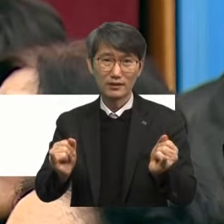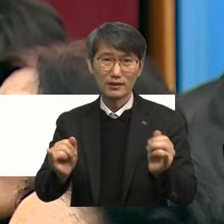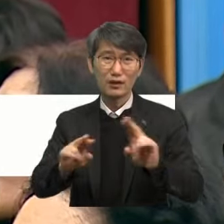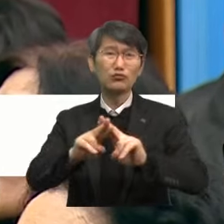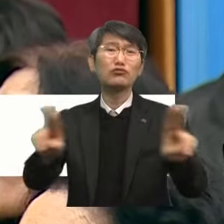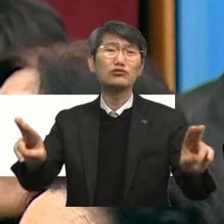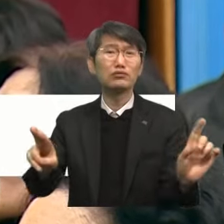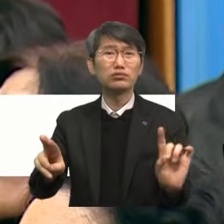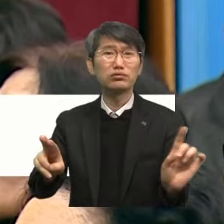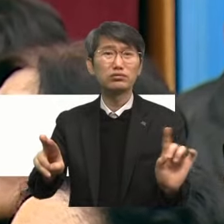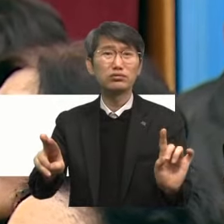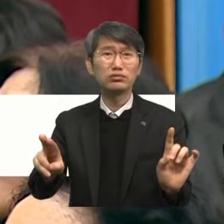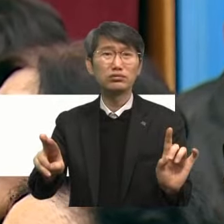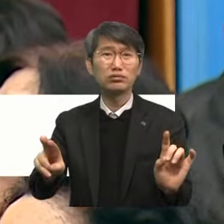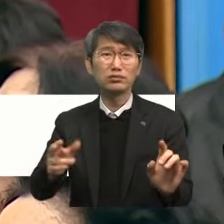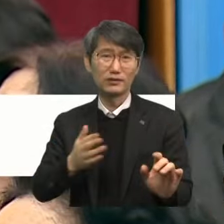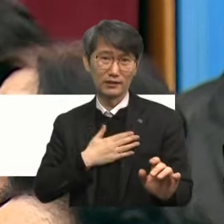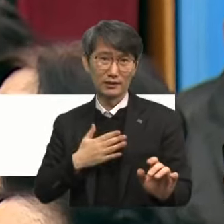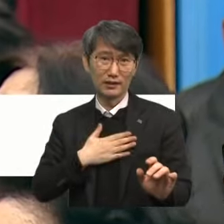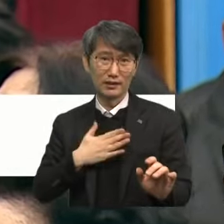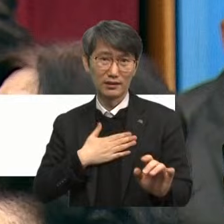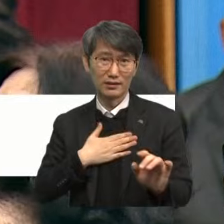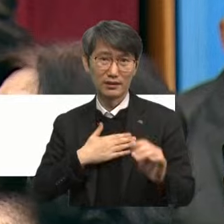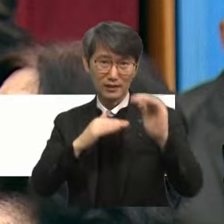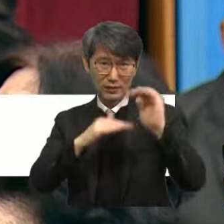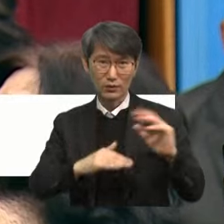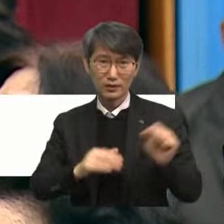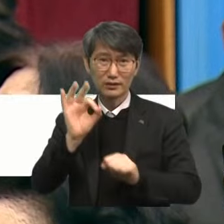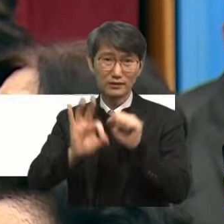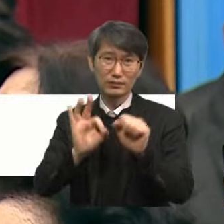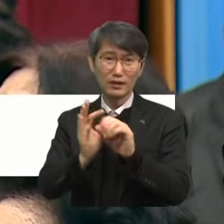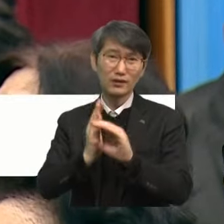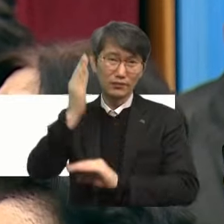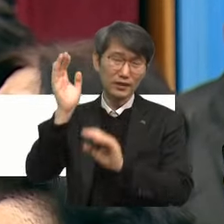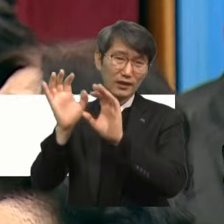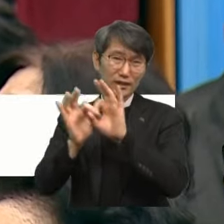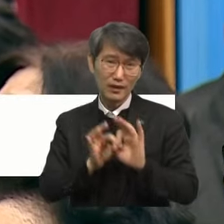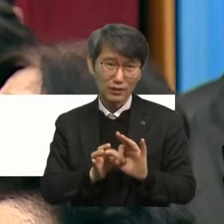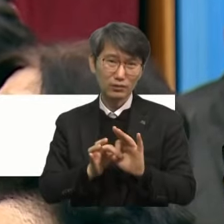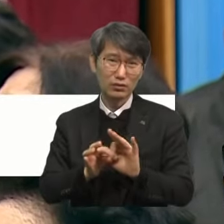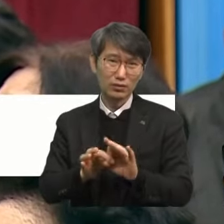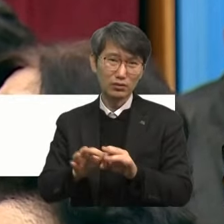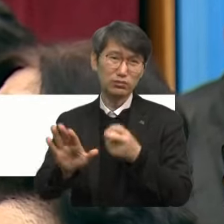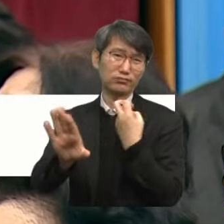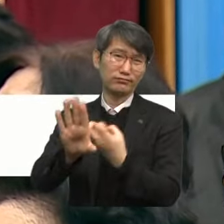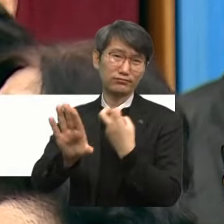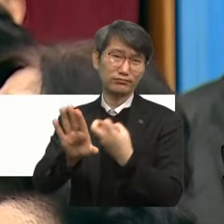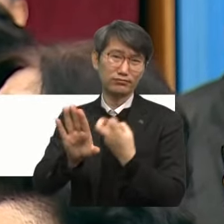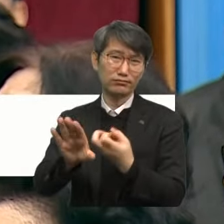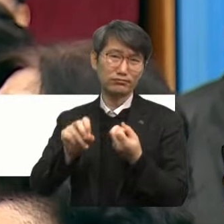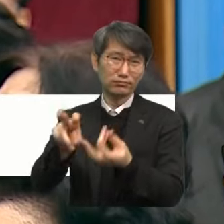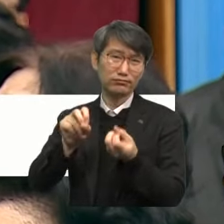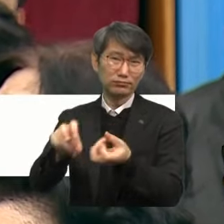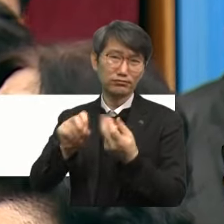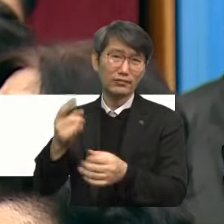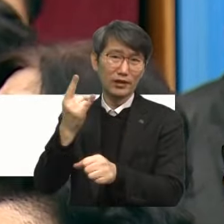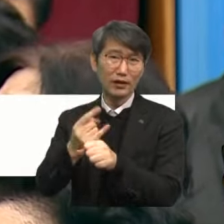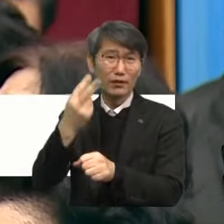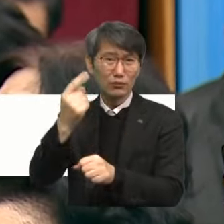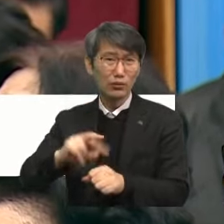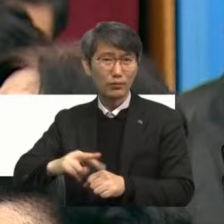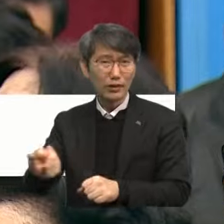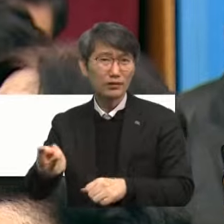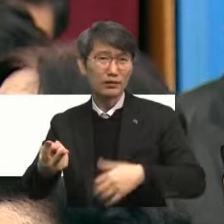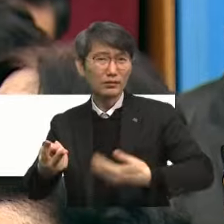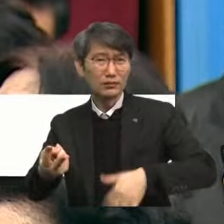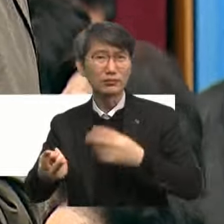그린벨트를 풀렸습니다. 그래서 제가 이거를 10년 넘게 계속 민원을 놓고 계속 그렇게 해도 달라진